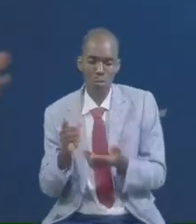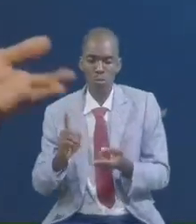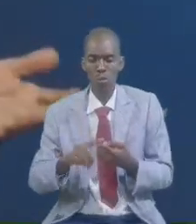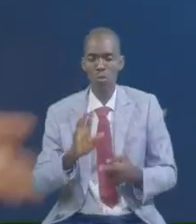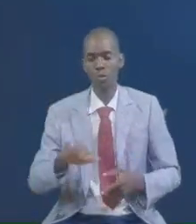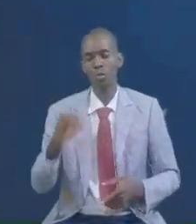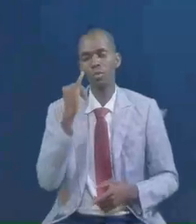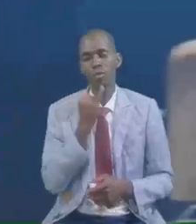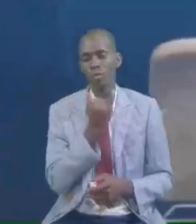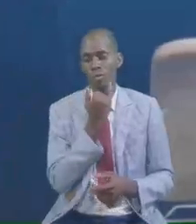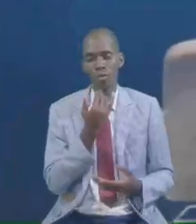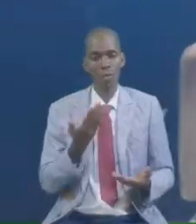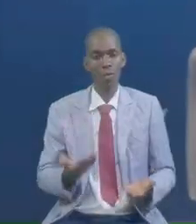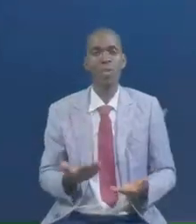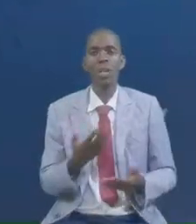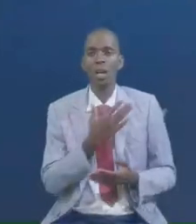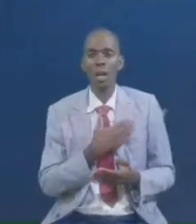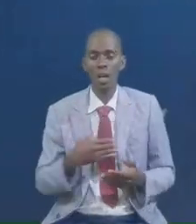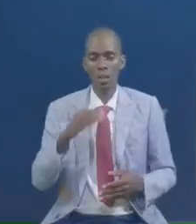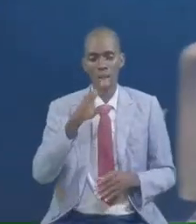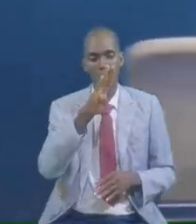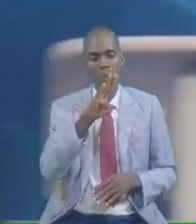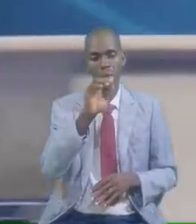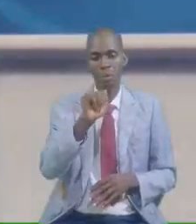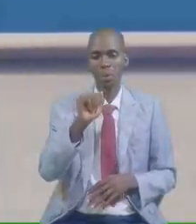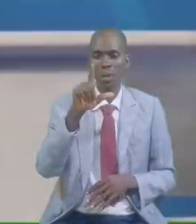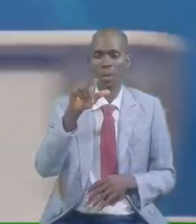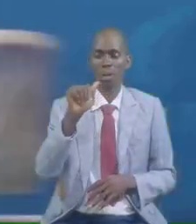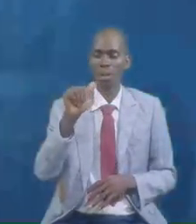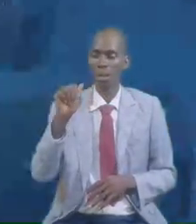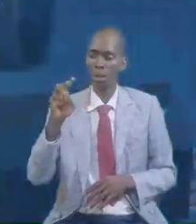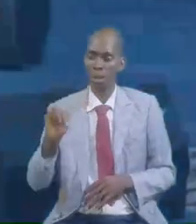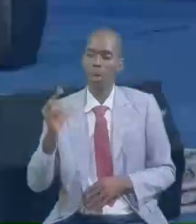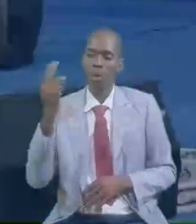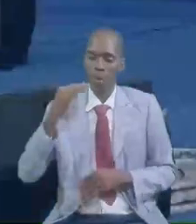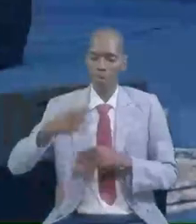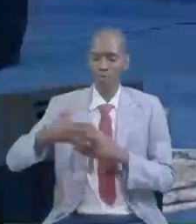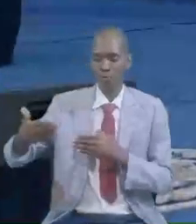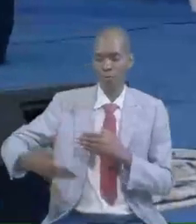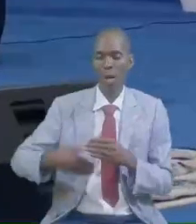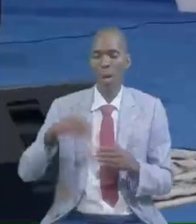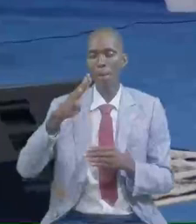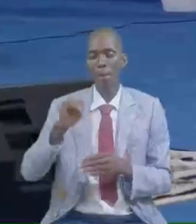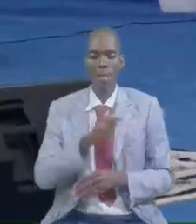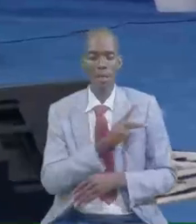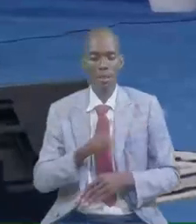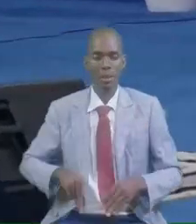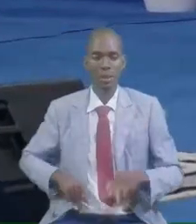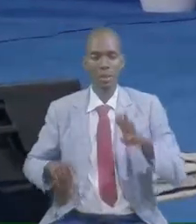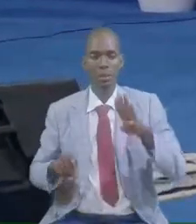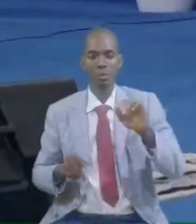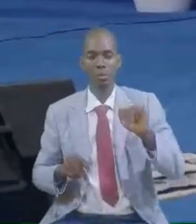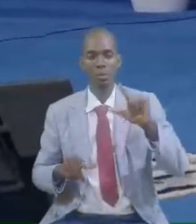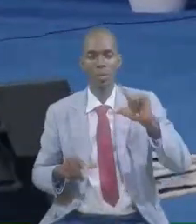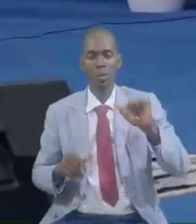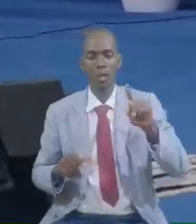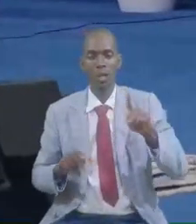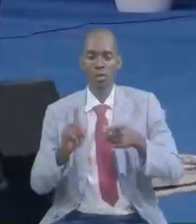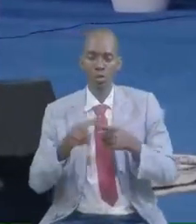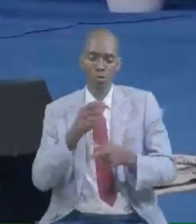pour Israël. Maintenant, Balaam était invité par Balak pour qu'il vienne révoquer